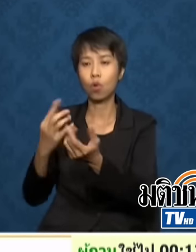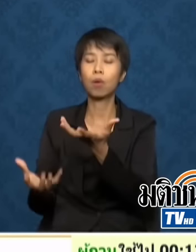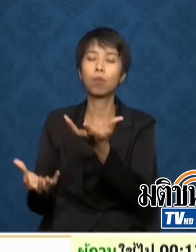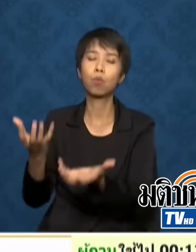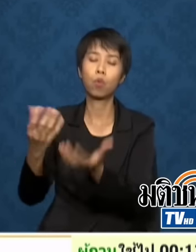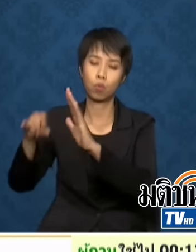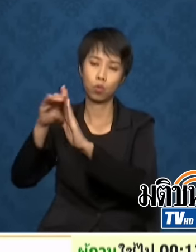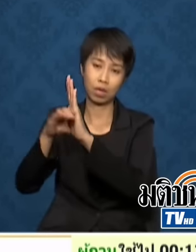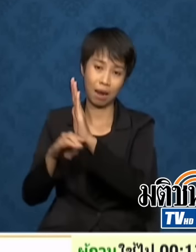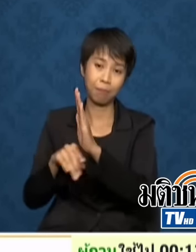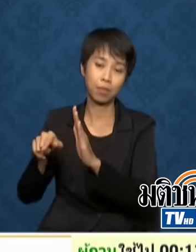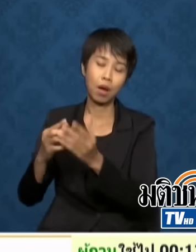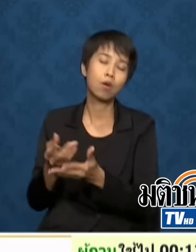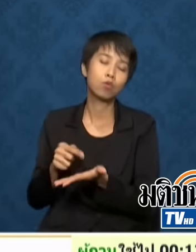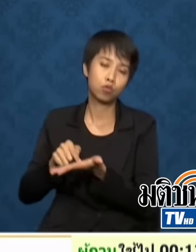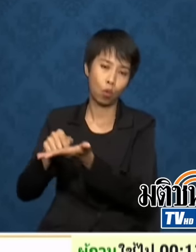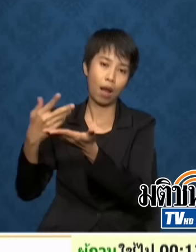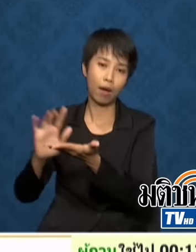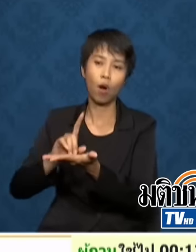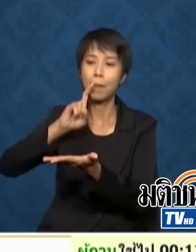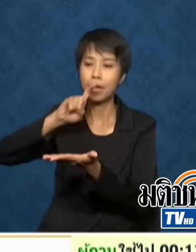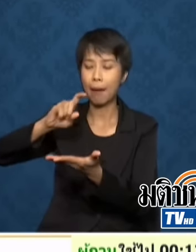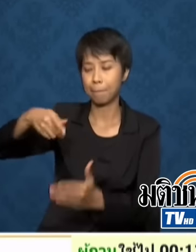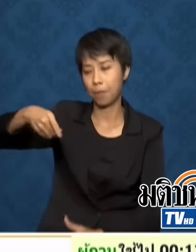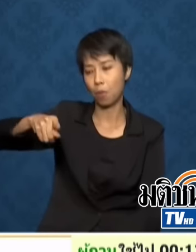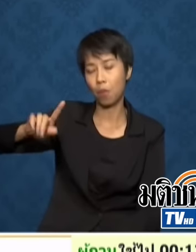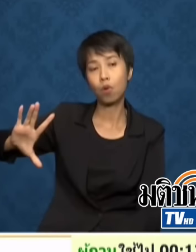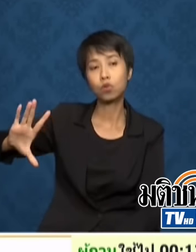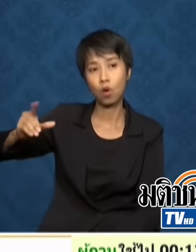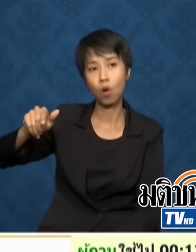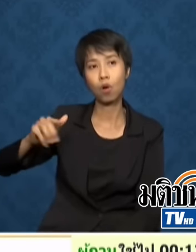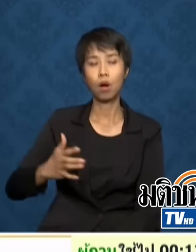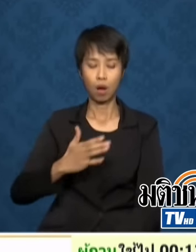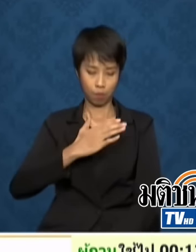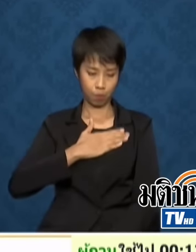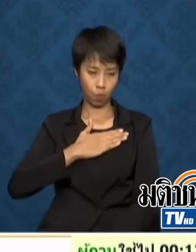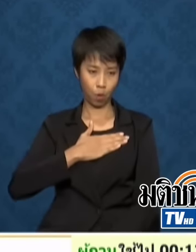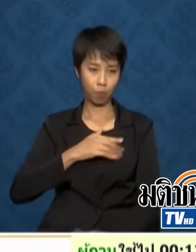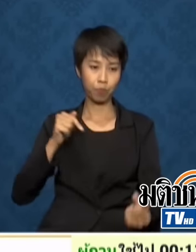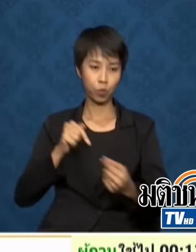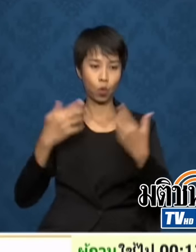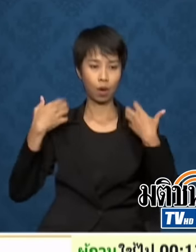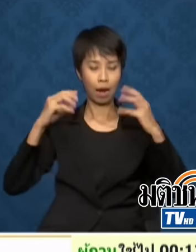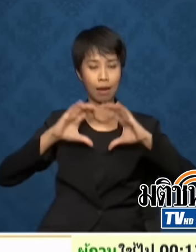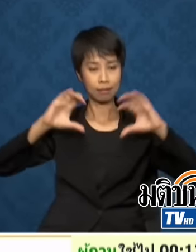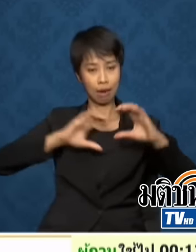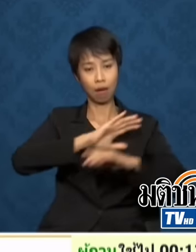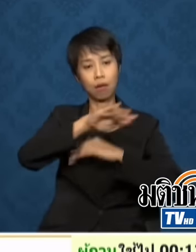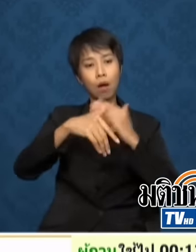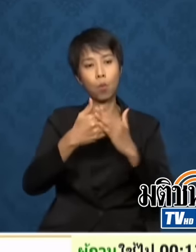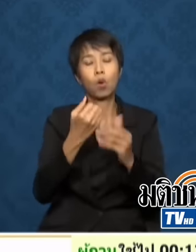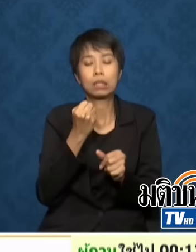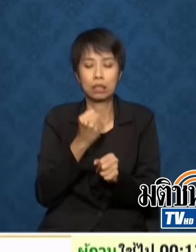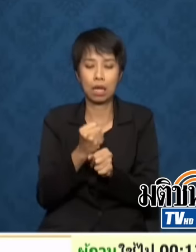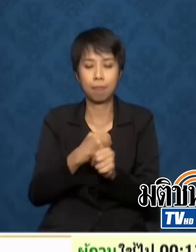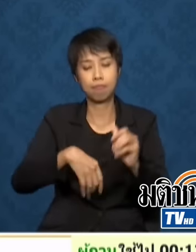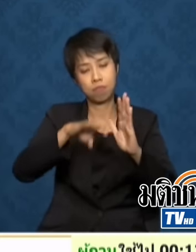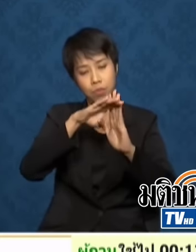ช.แล้วผมยืนยันว่าผมและข้าราชการทั้งหมดปฏิบัติหน้าที่ตามกฎหม